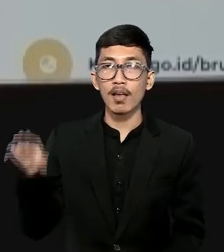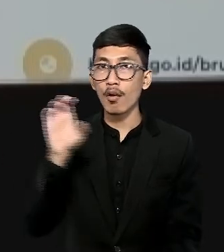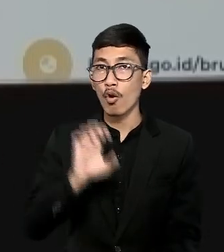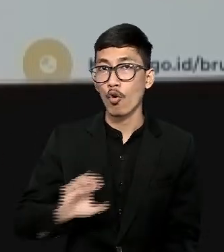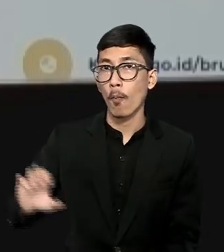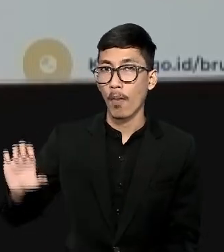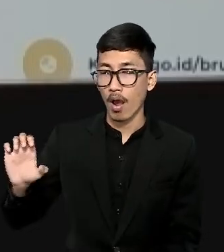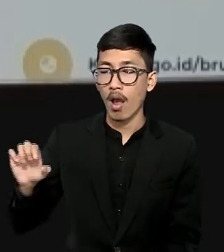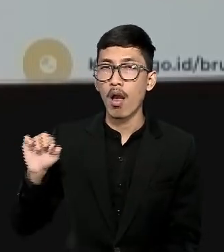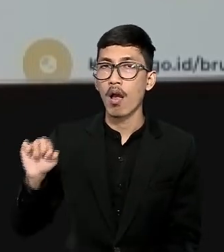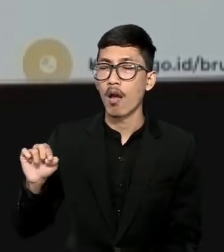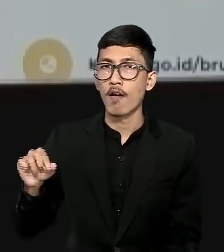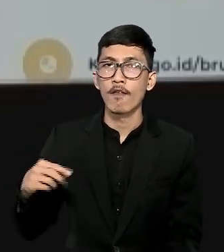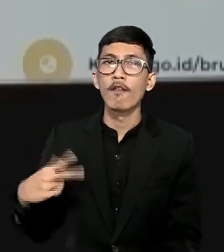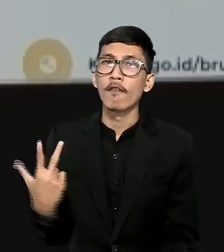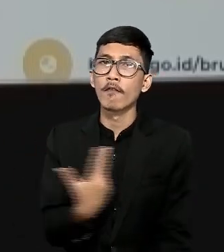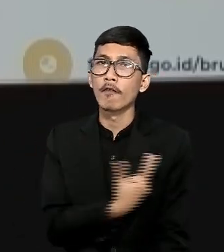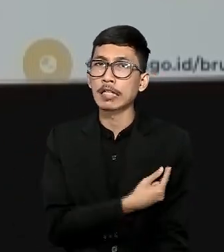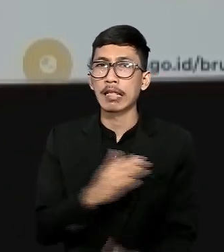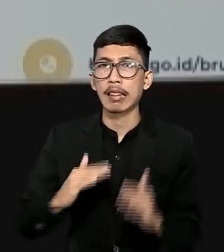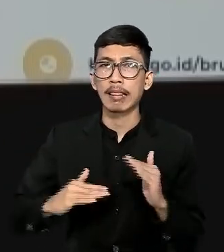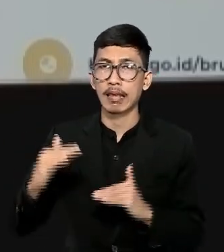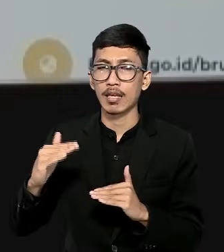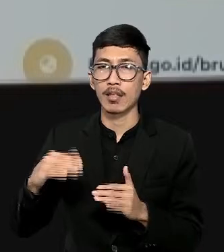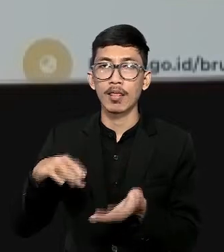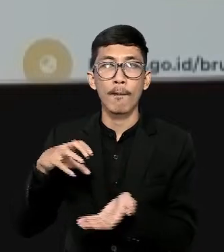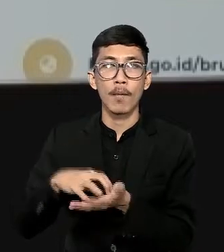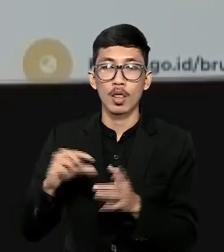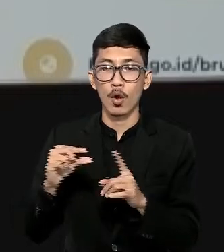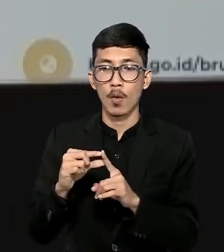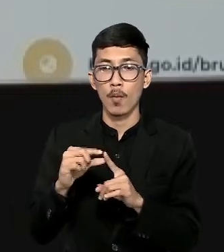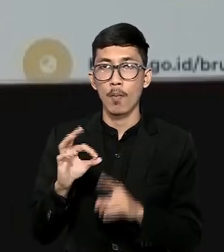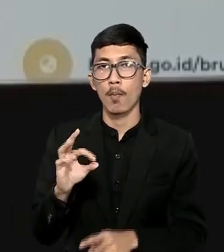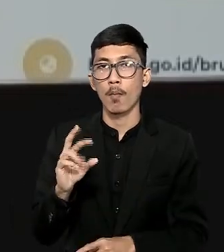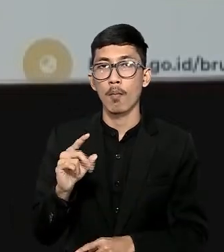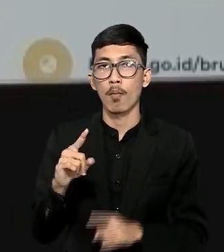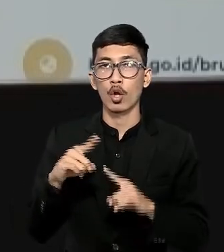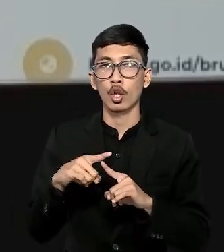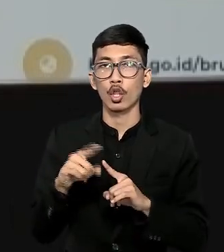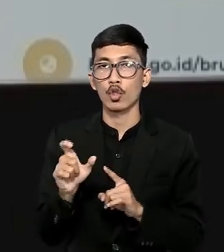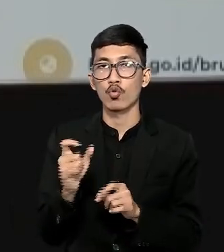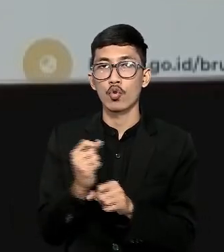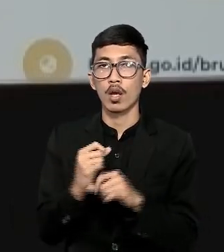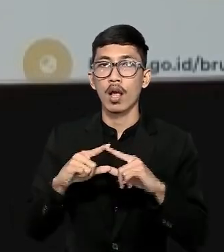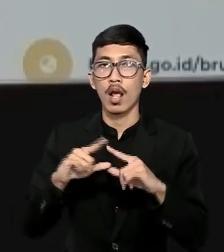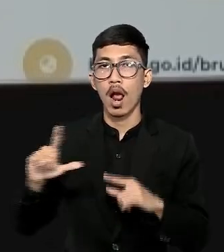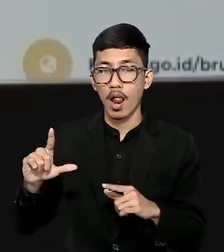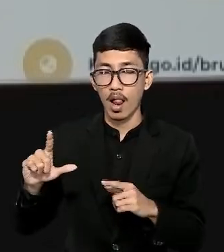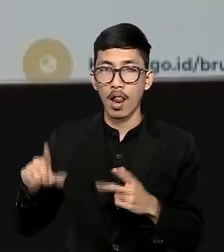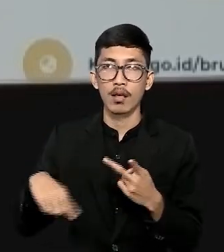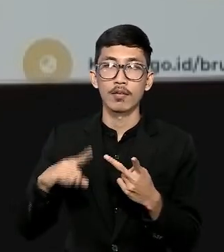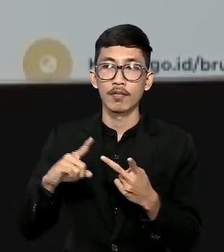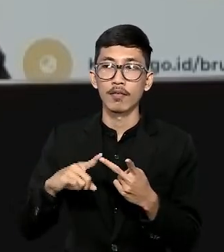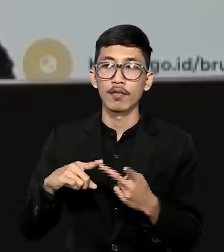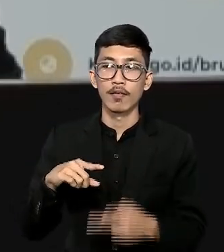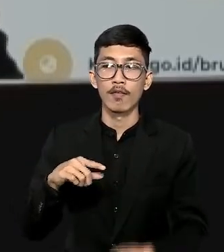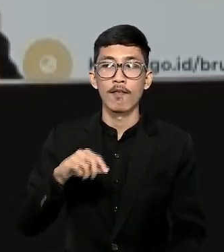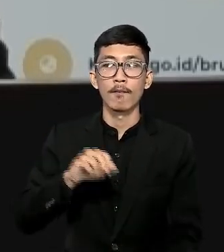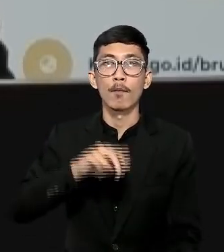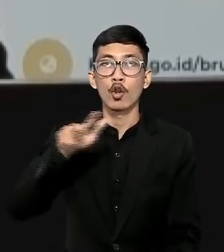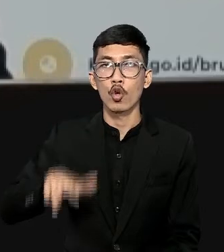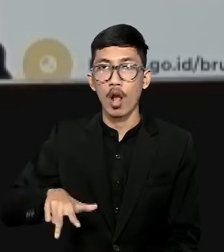vaksinasi yang tinggi sekali seperti Malta Portugal Irlandia itu itu di atas 80% tapi